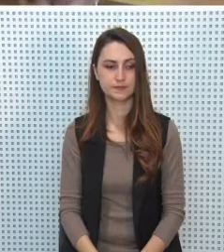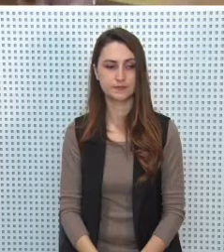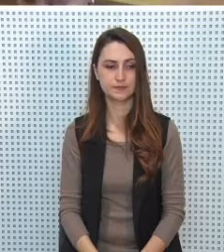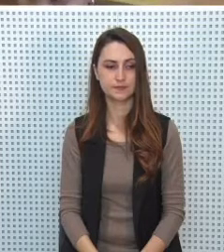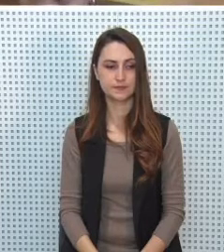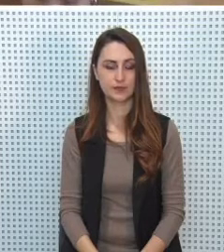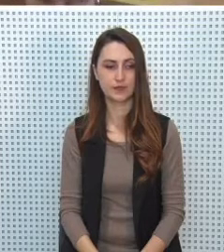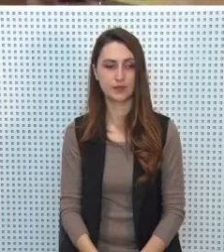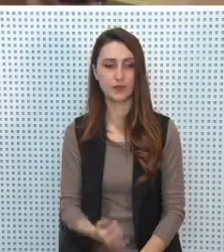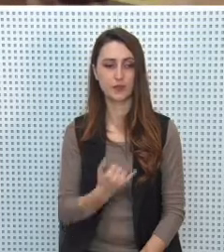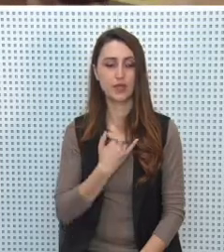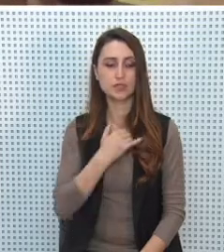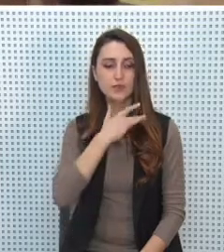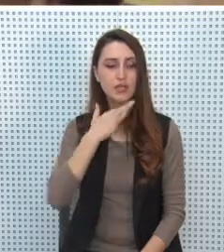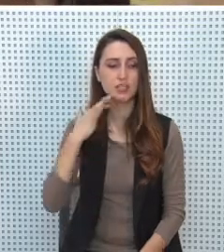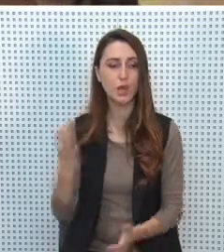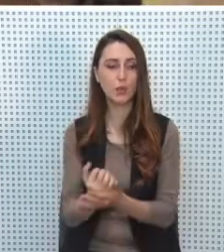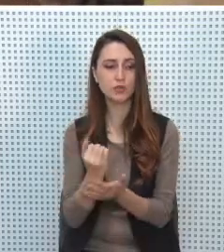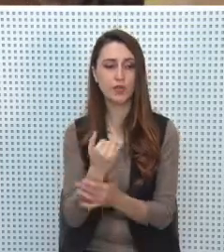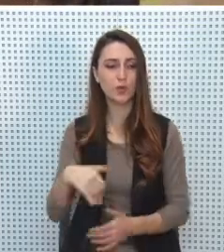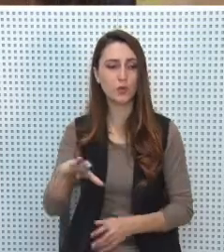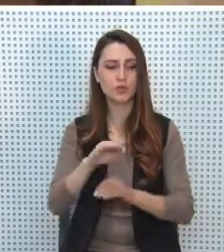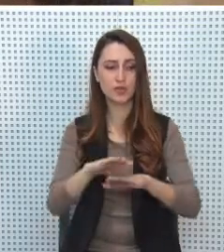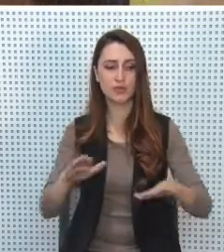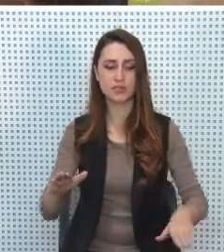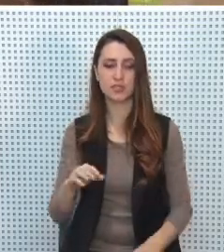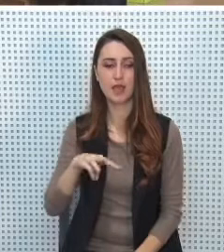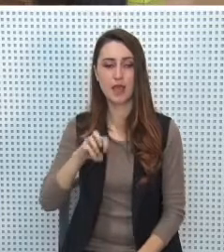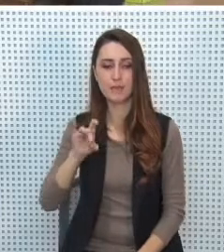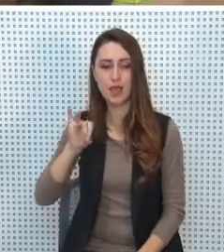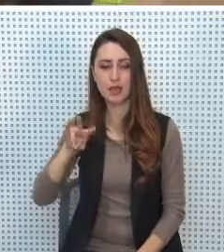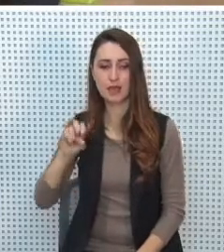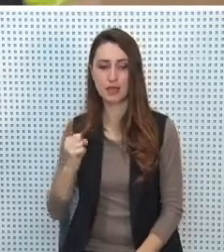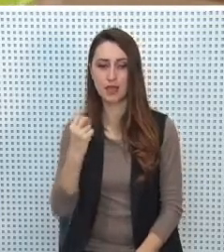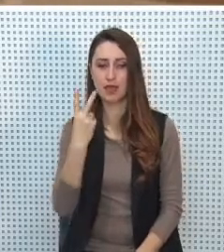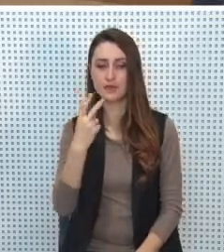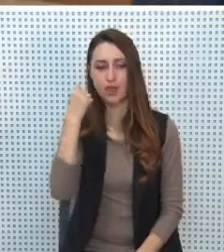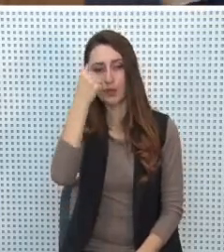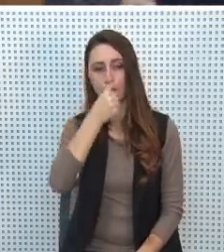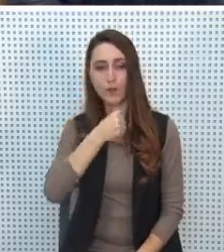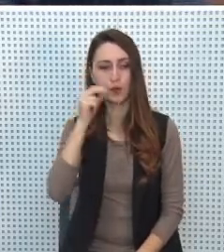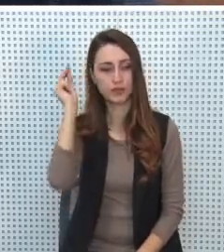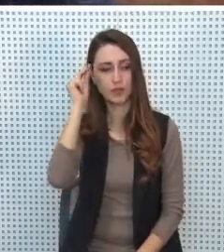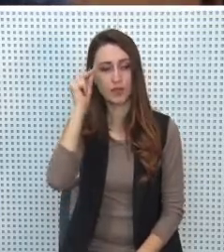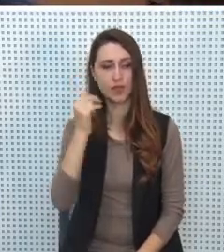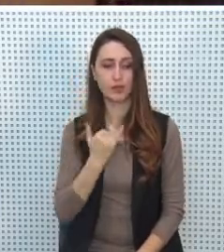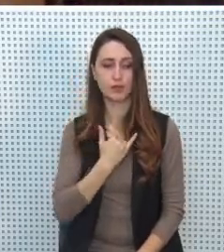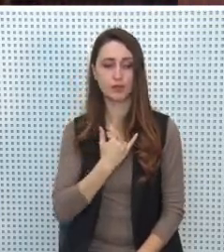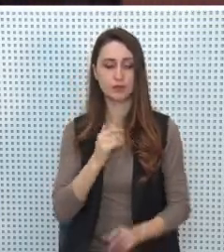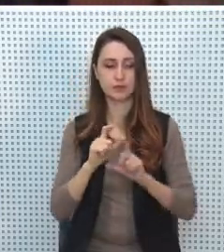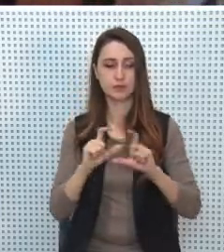вообще успехи у всех ребятишек. Вот девочка второй год, Марина, к нам пришла, Кузнецова. Второй год